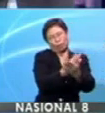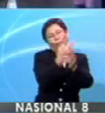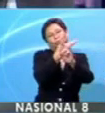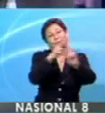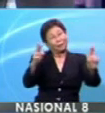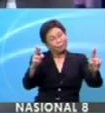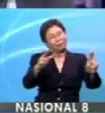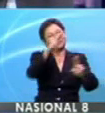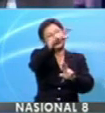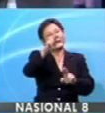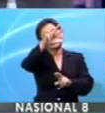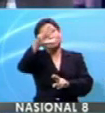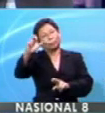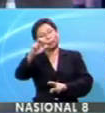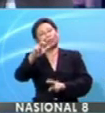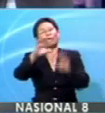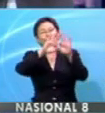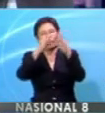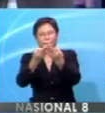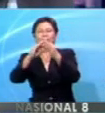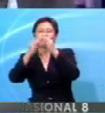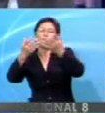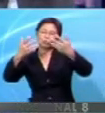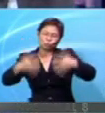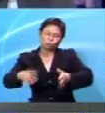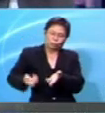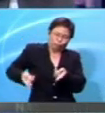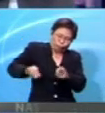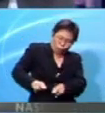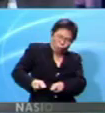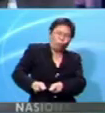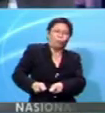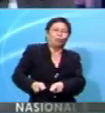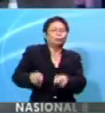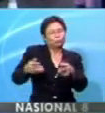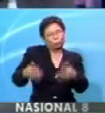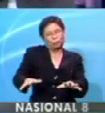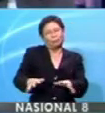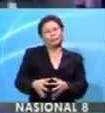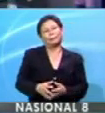kini 330 ketua isi rumah sahaja yang telah tandatangani Borang